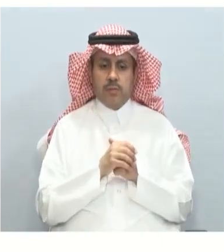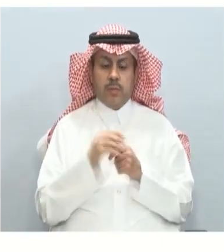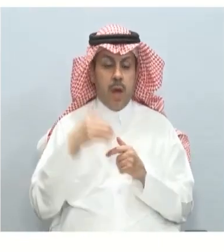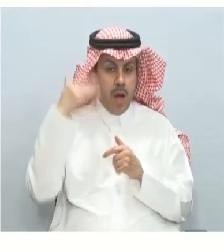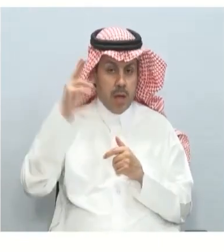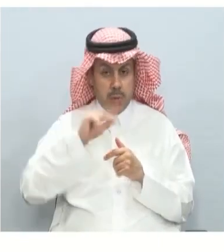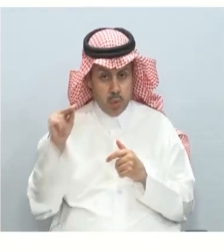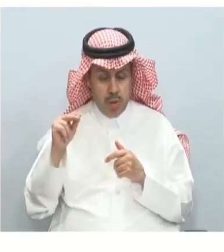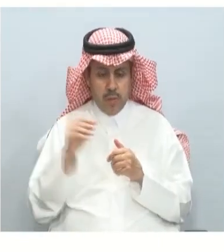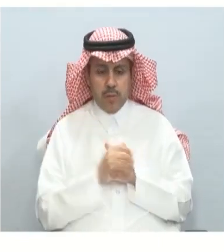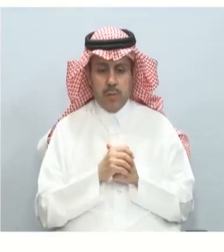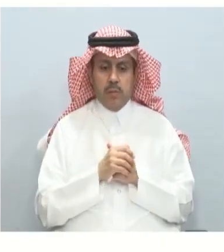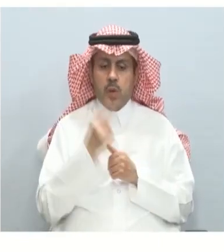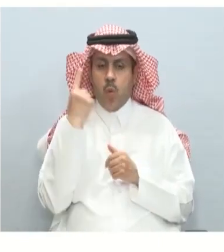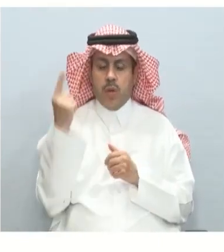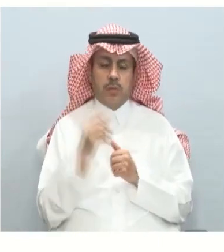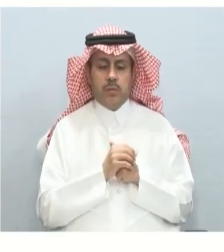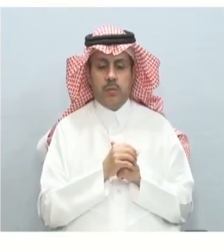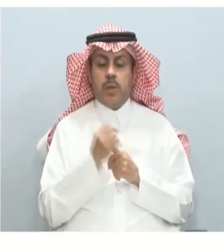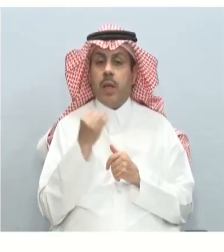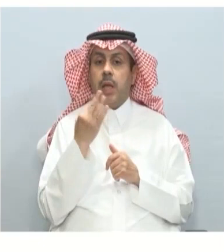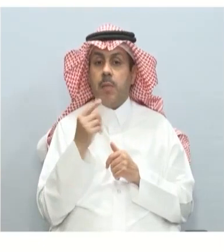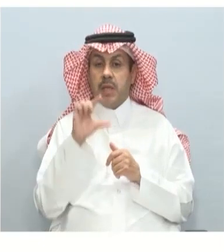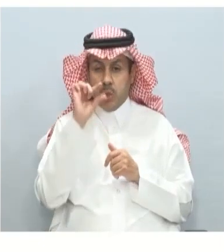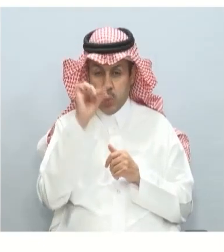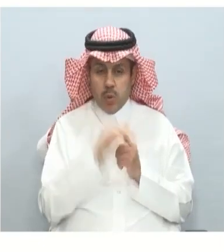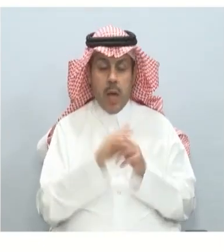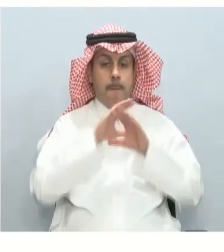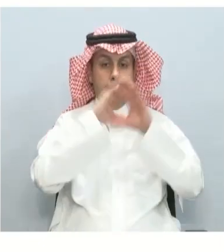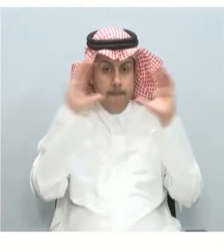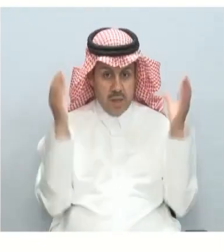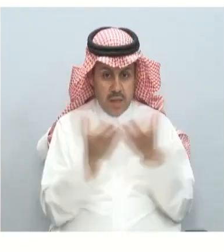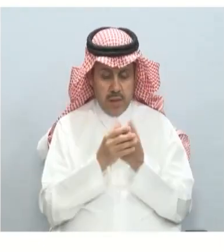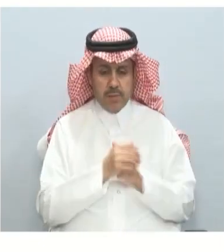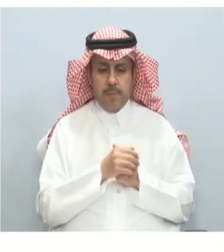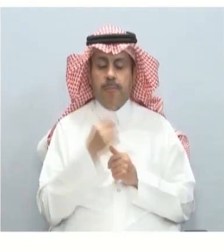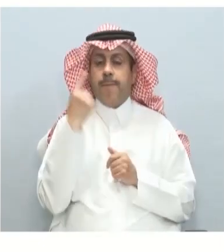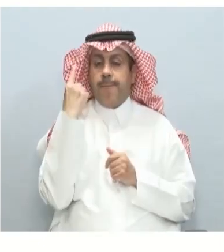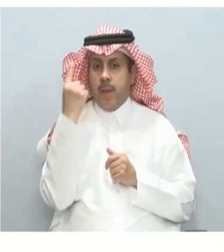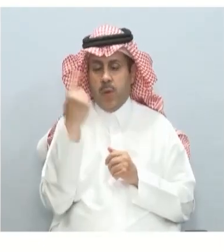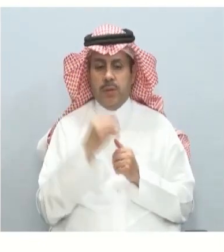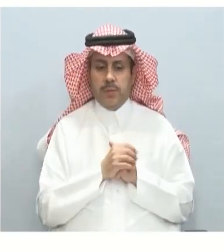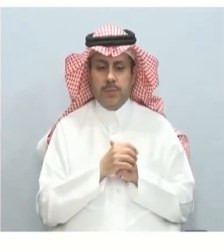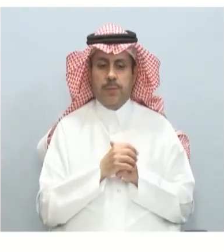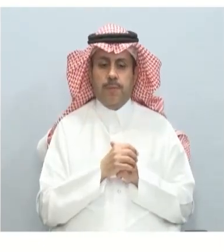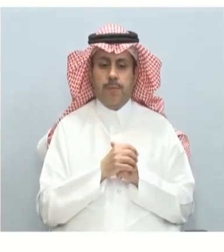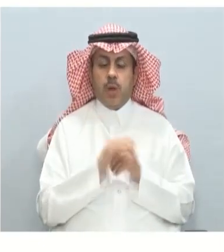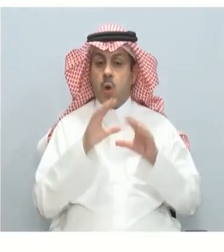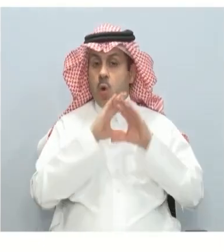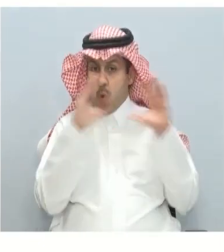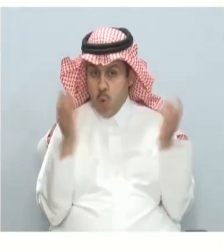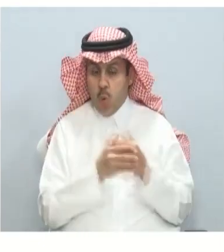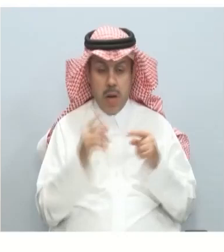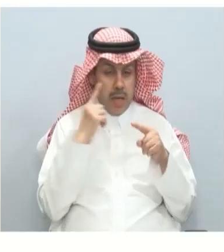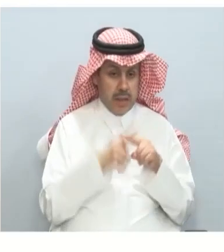من او يساوي الواحد معناته القيمه الصغرى للمجال هي الواحد يعني كل اكس بحيث